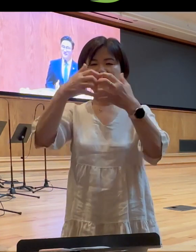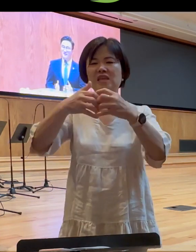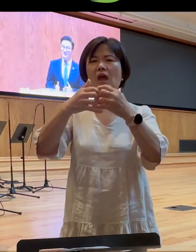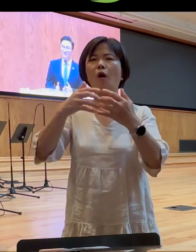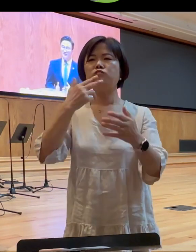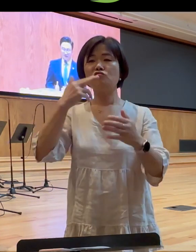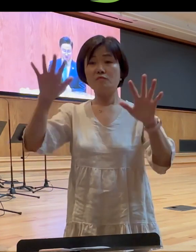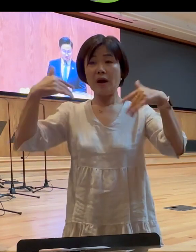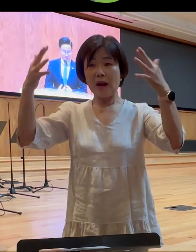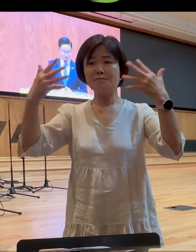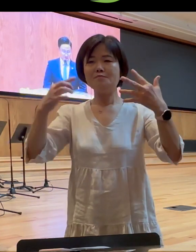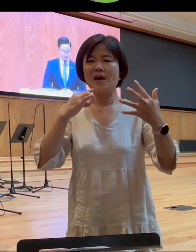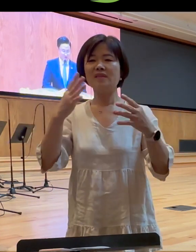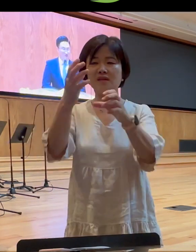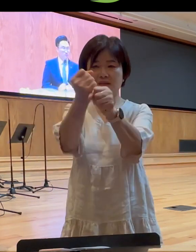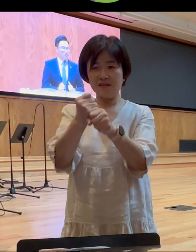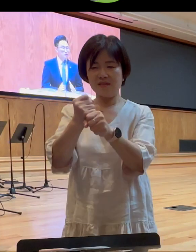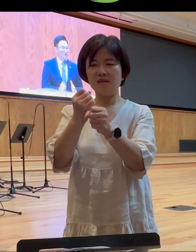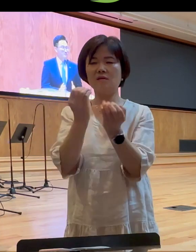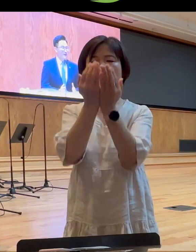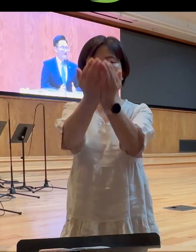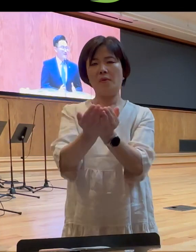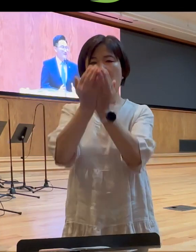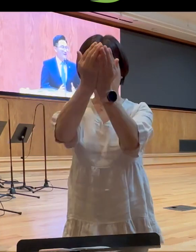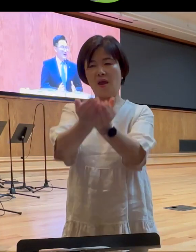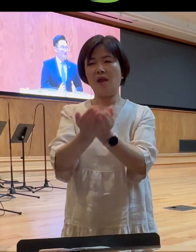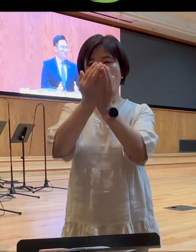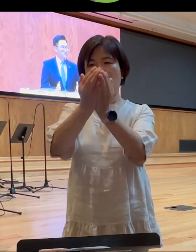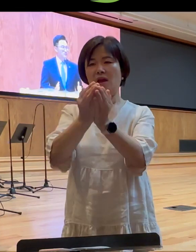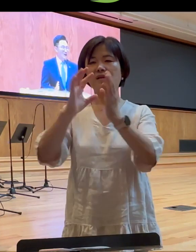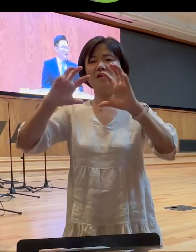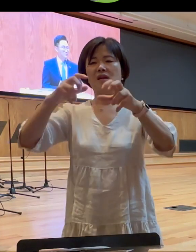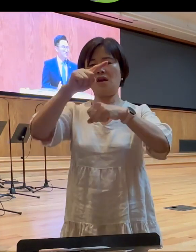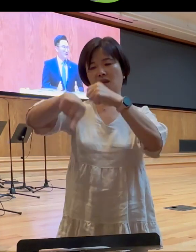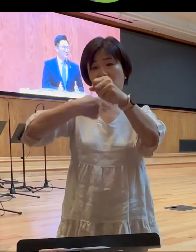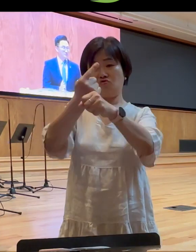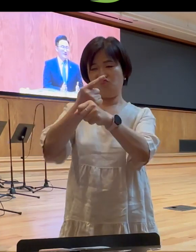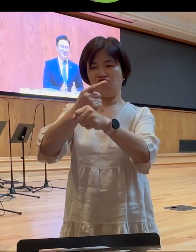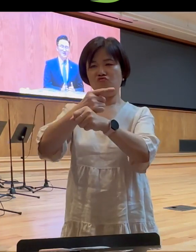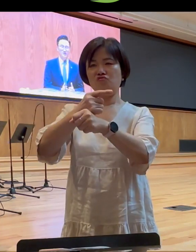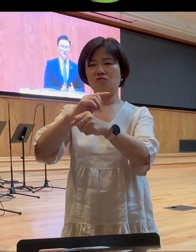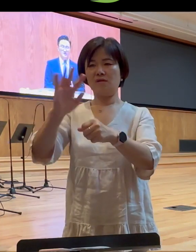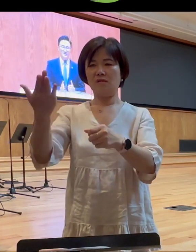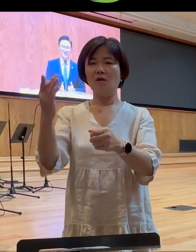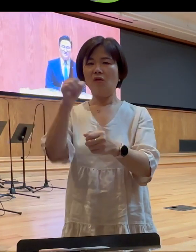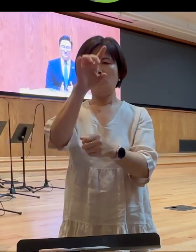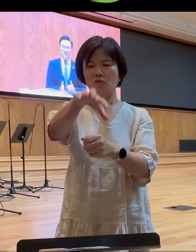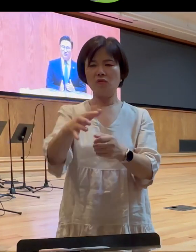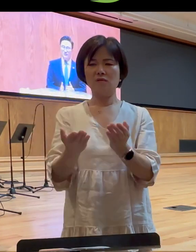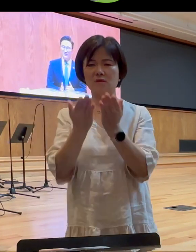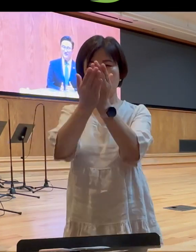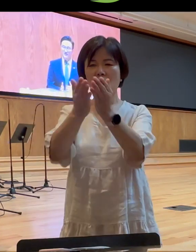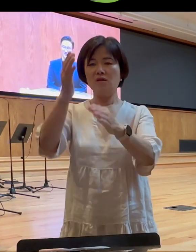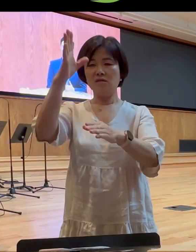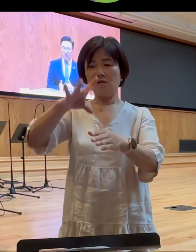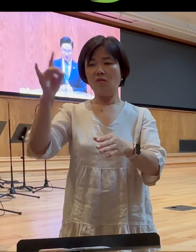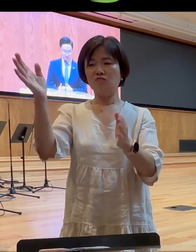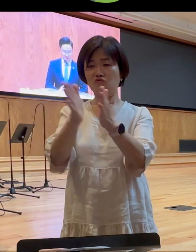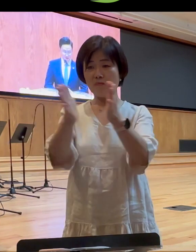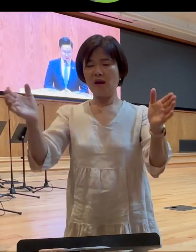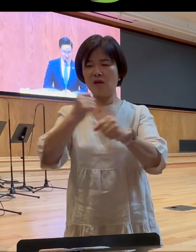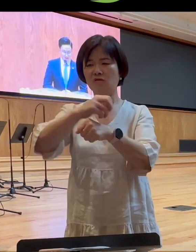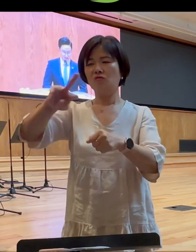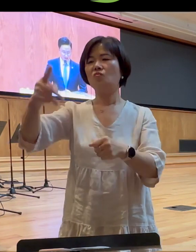바람을 의지해서 가는 요트이죠. 무정박, 아무 항구나 정박하지 않고 끝까지 출발해서